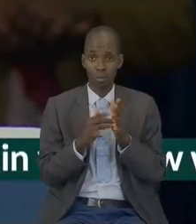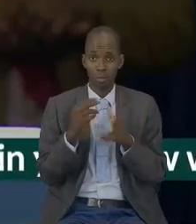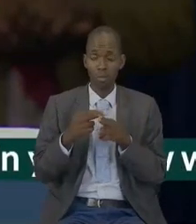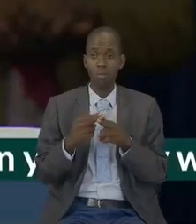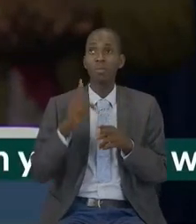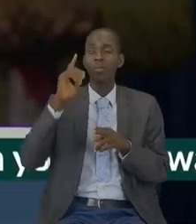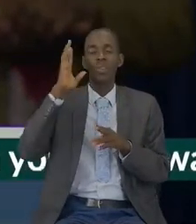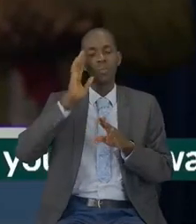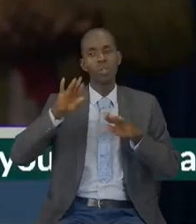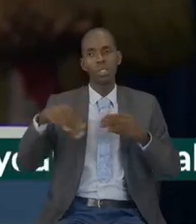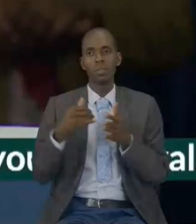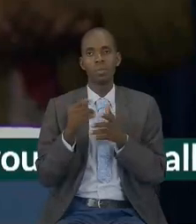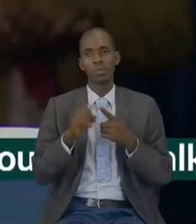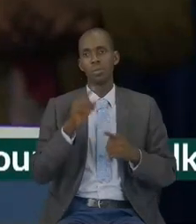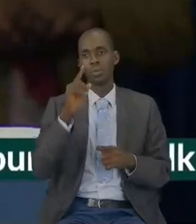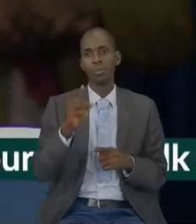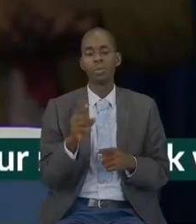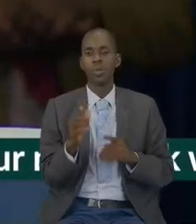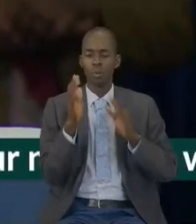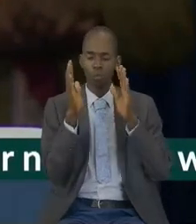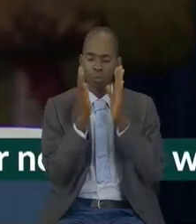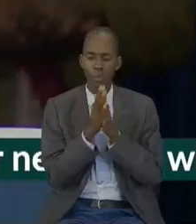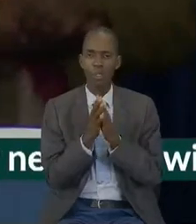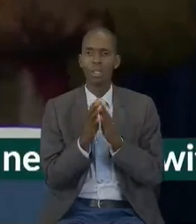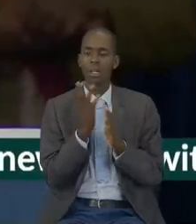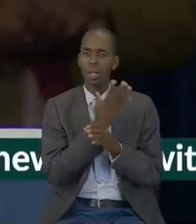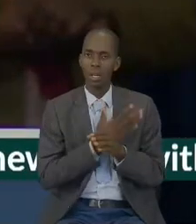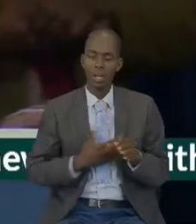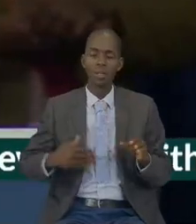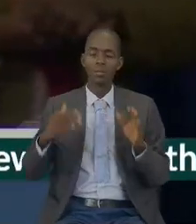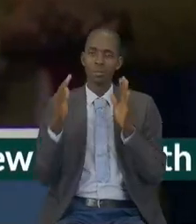Si vous avez levé la main, on ne vous a pas encore vu. Gardez toujours la main levée.